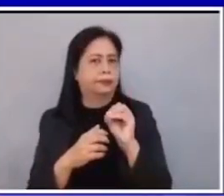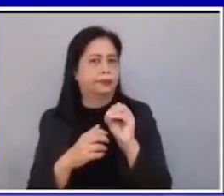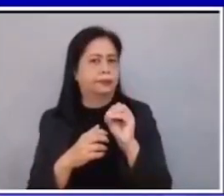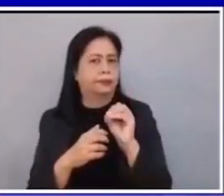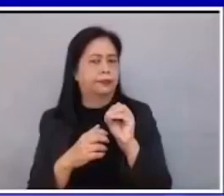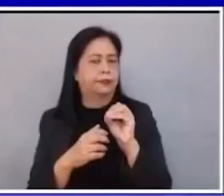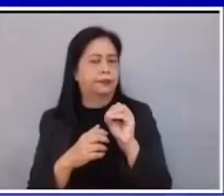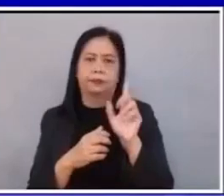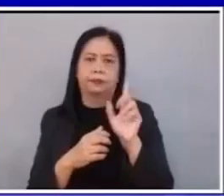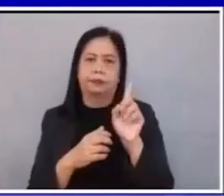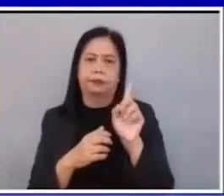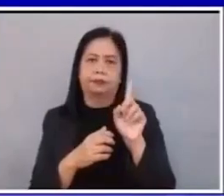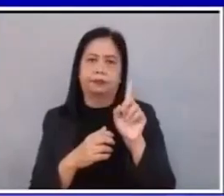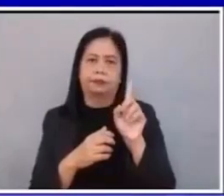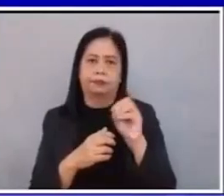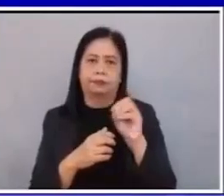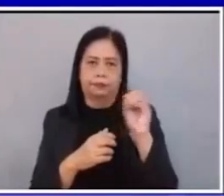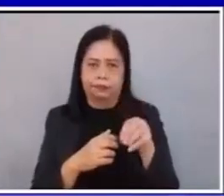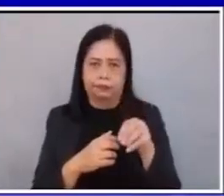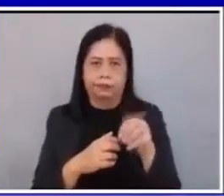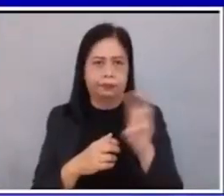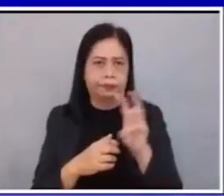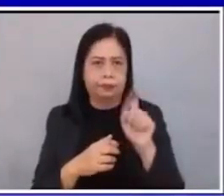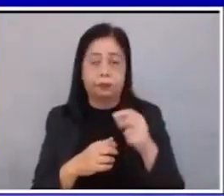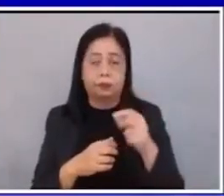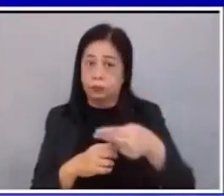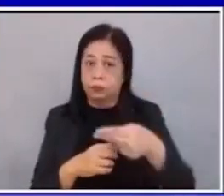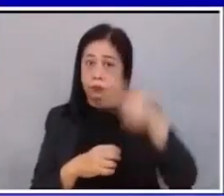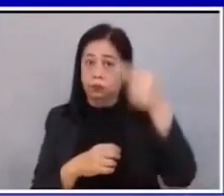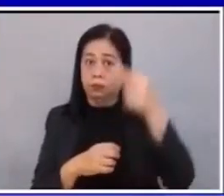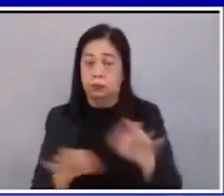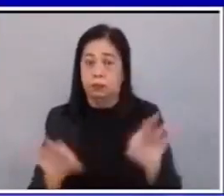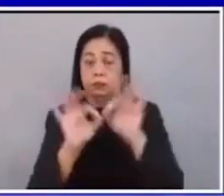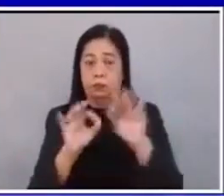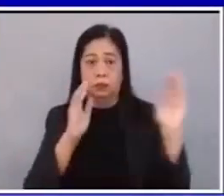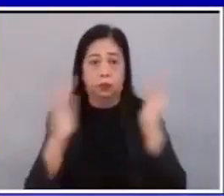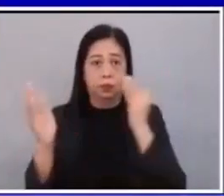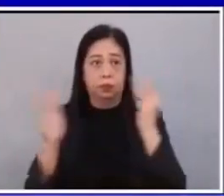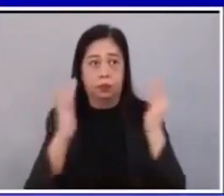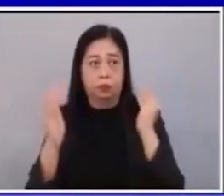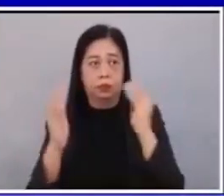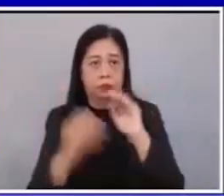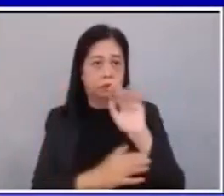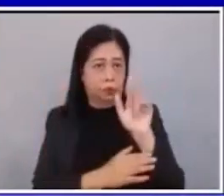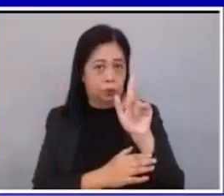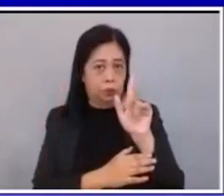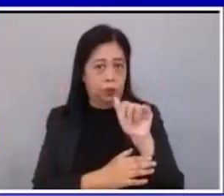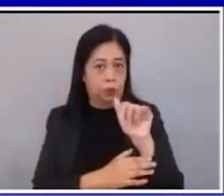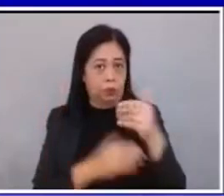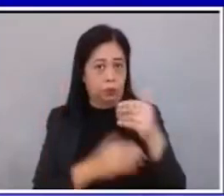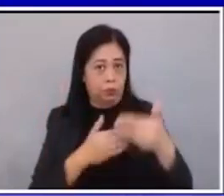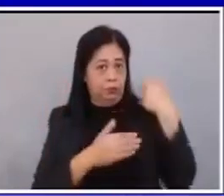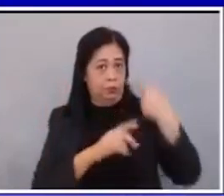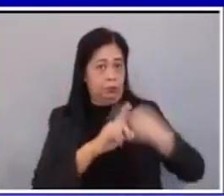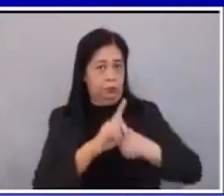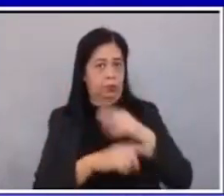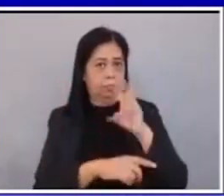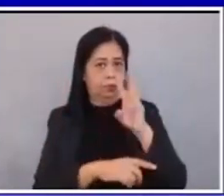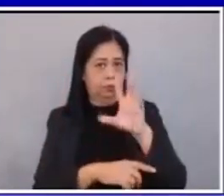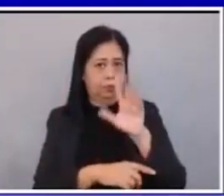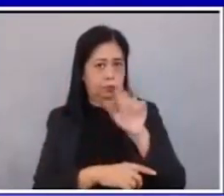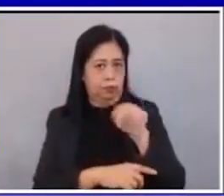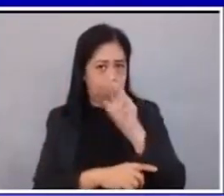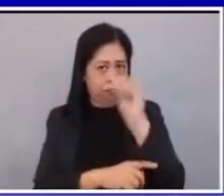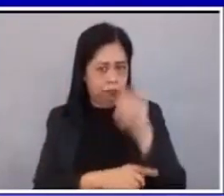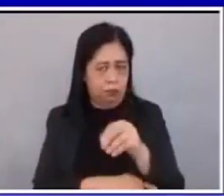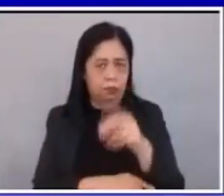66.1% ay significantly higher, no, kung ikukumpara natin doon sa July na 65.2%. So nakita talaga